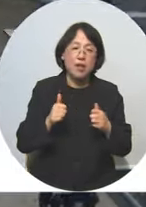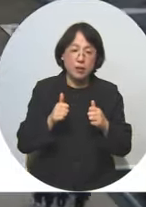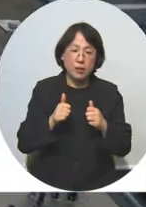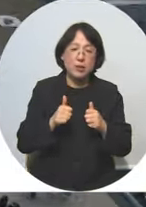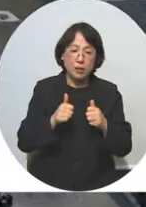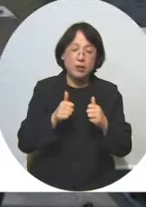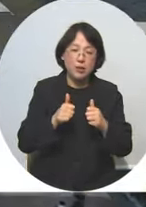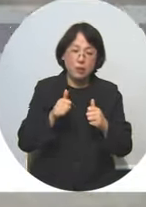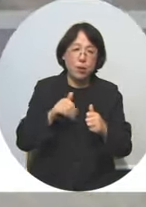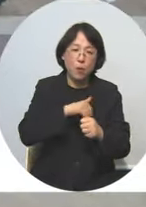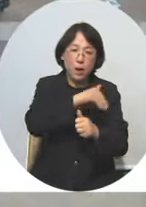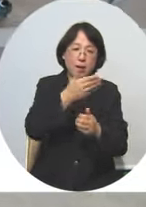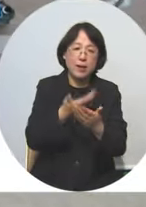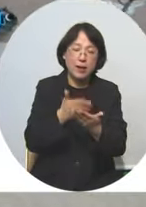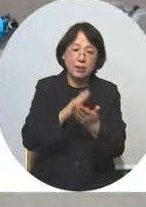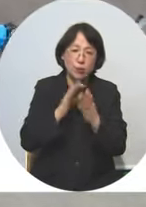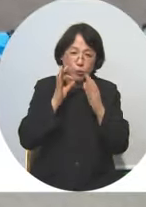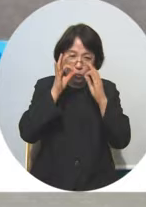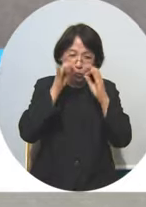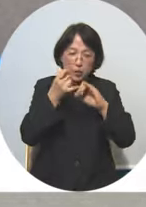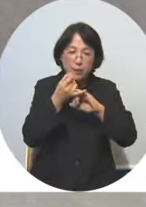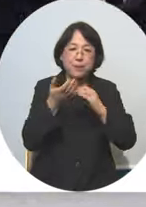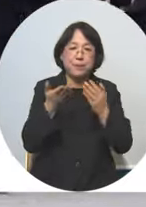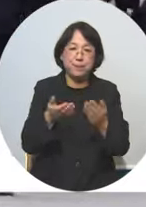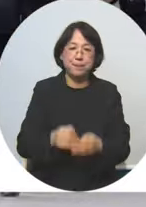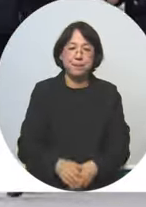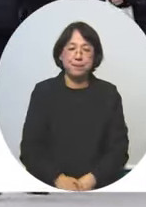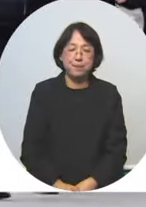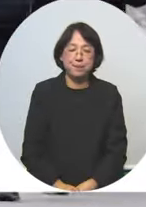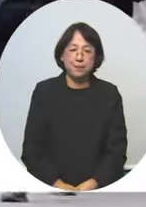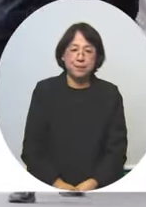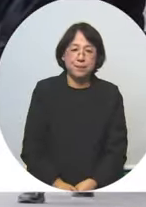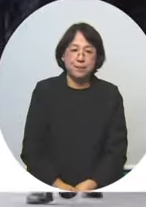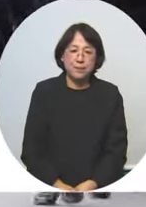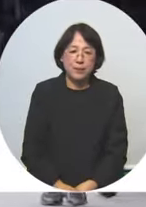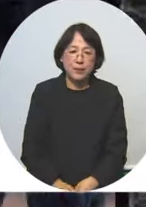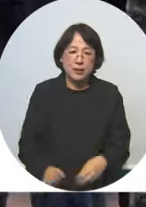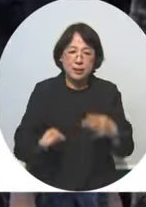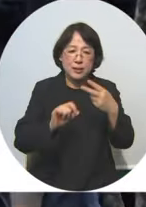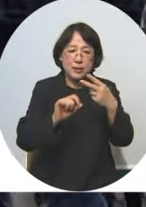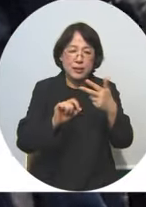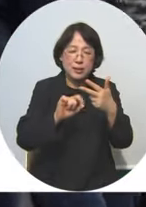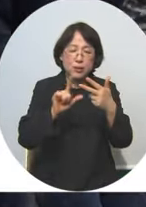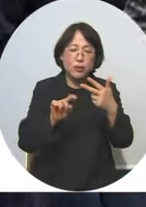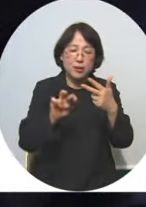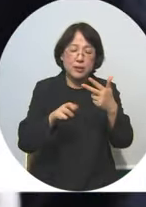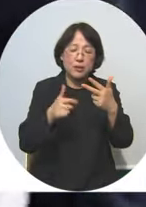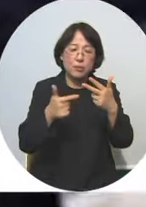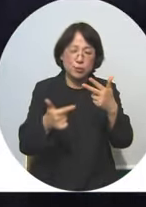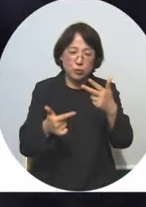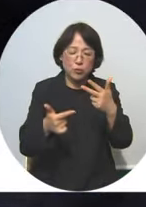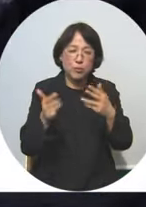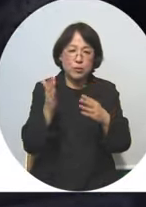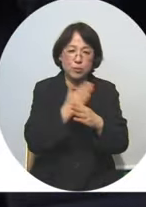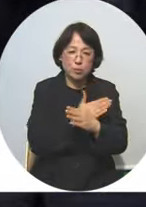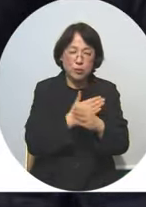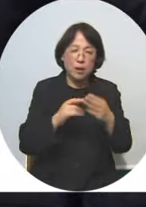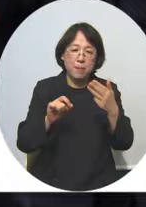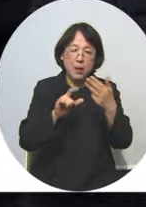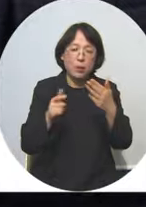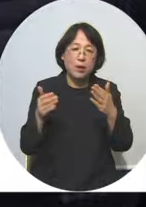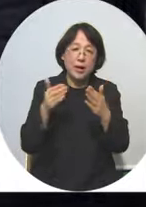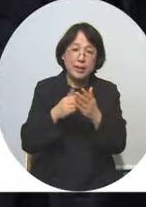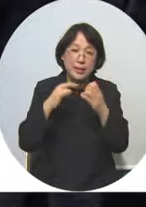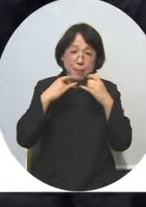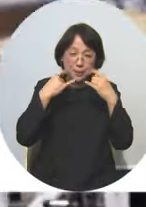환경을 개선하는 데 최선을 다하겠다고 밝혔습니다. 7월 26일부터 8월 11일까지 프랑스 파리에서 열리는